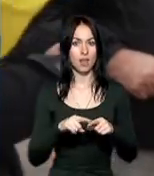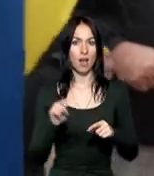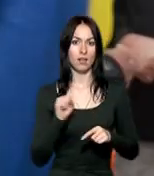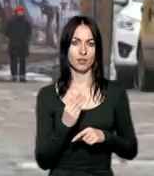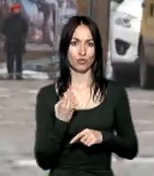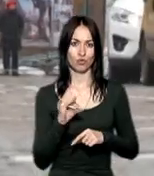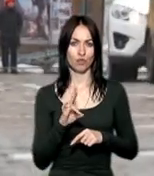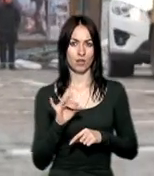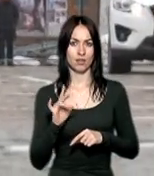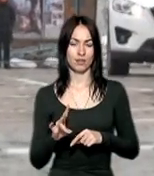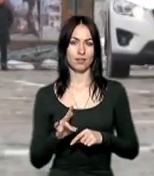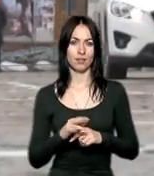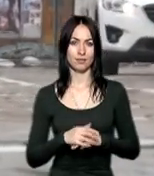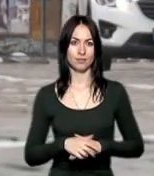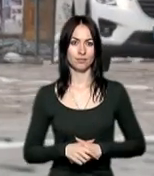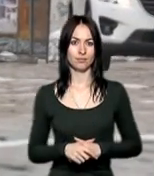Шейнін.